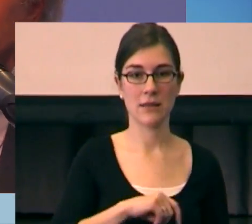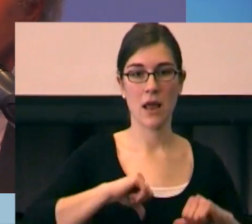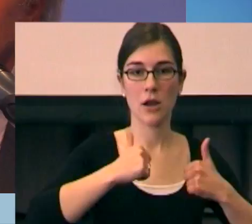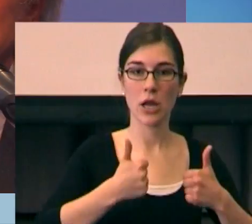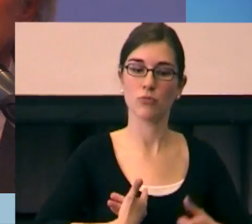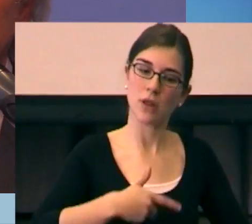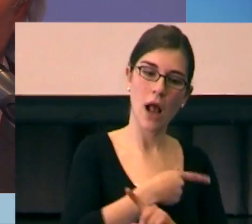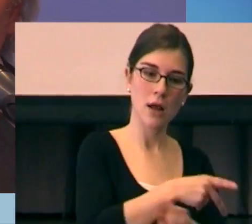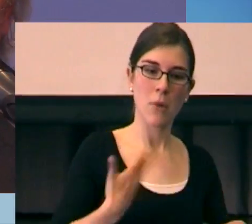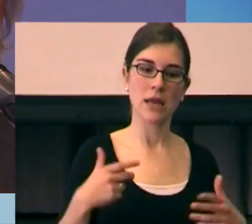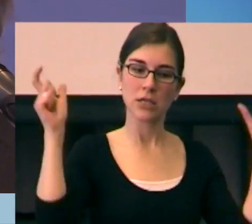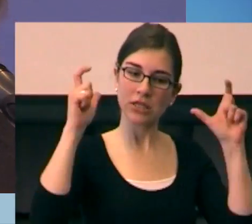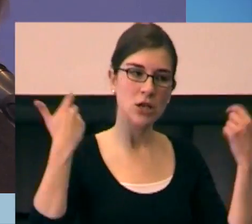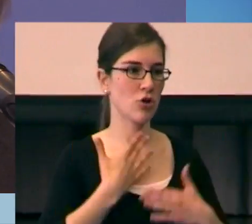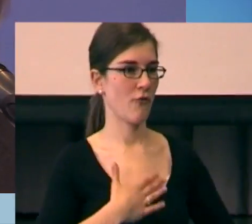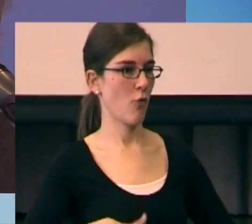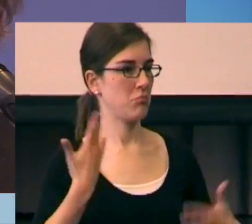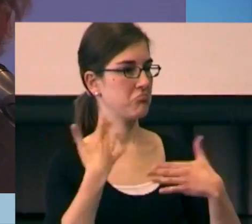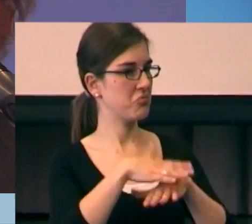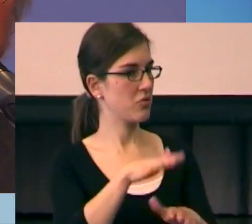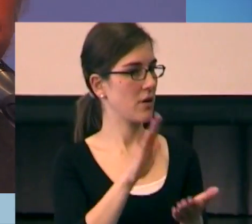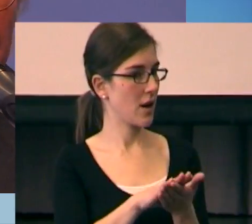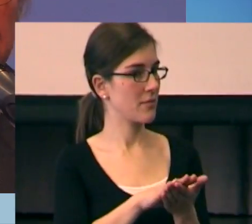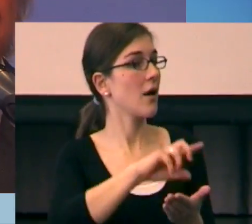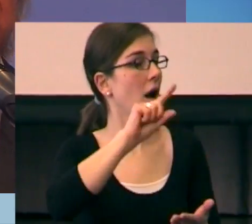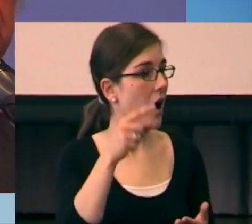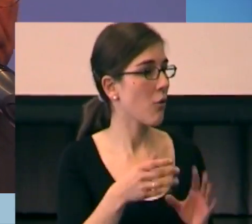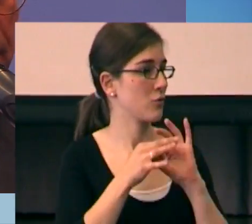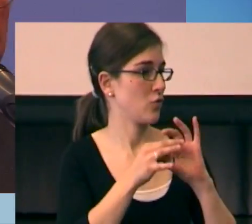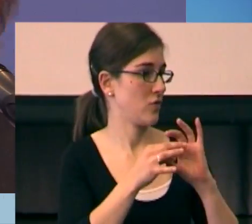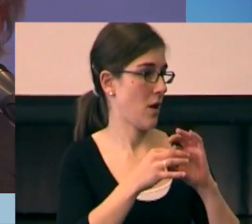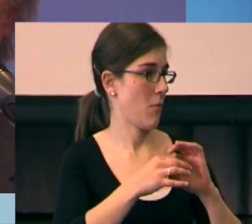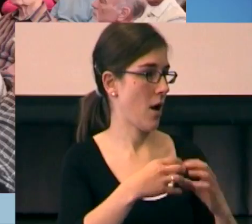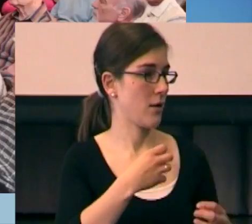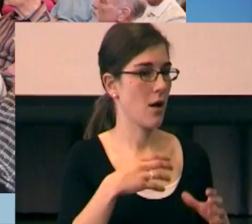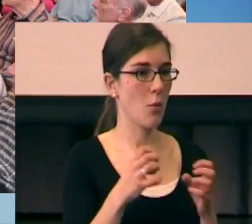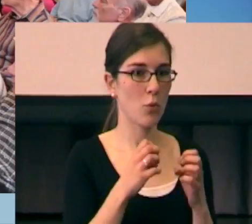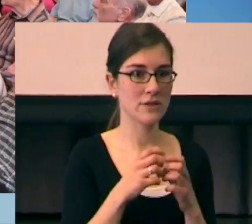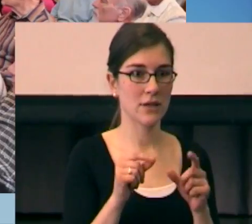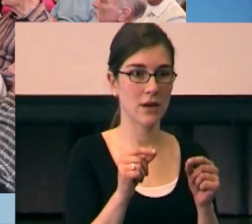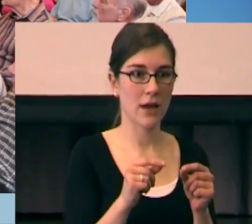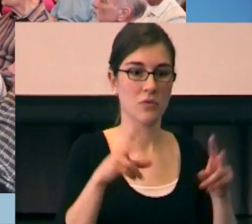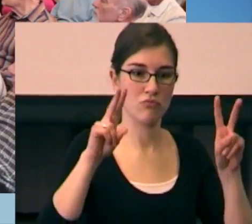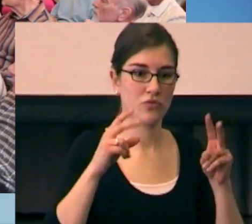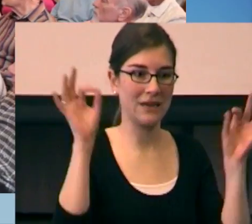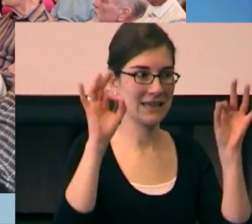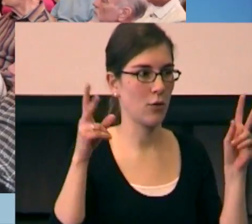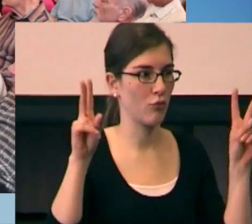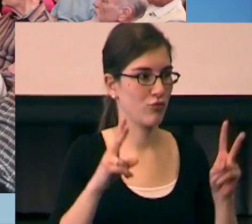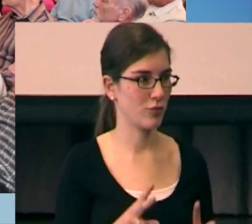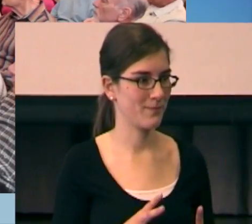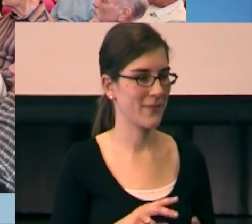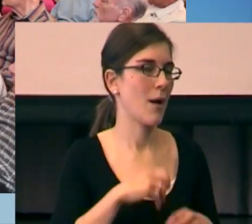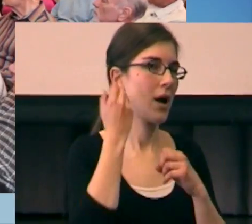Gesellschaft integriert sein, können auch etwas Positives dazu beitragen, nicht so leicht an Prostatakrebs zu erkranken. Wie gesagt, das